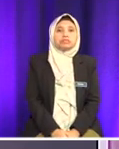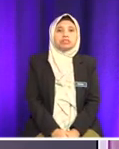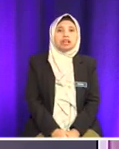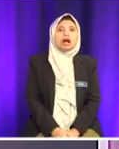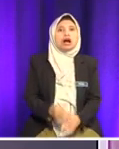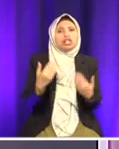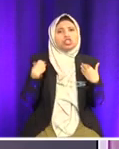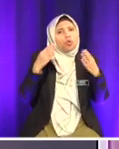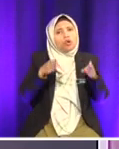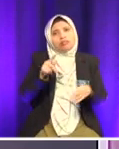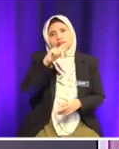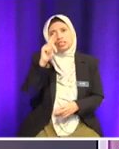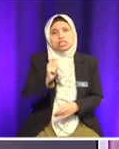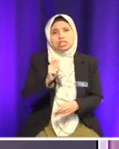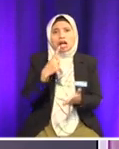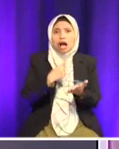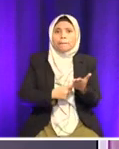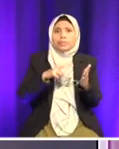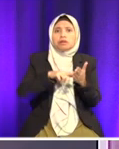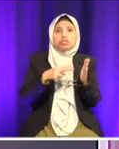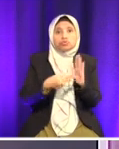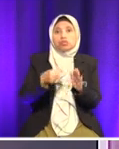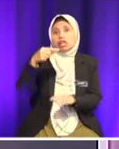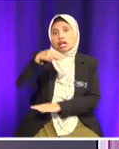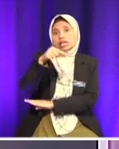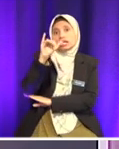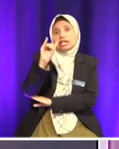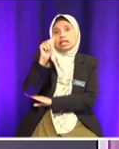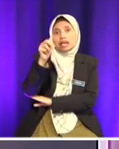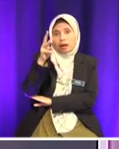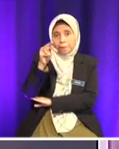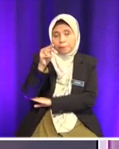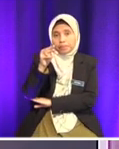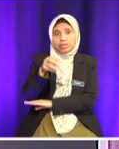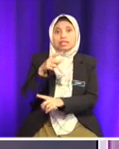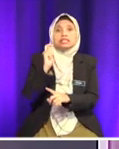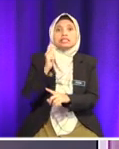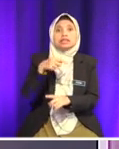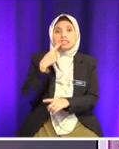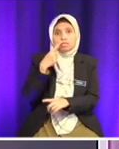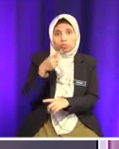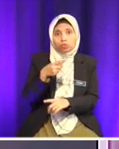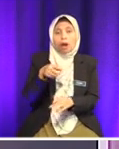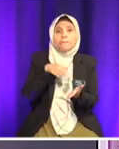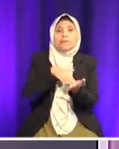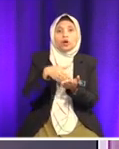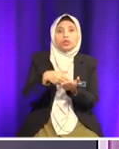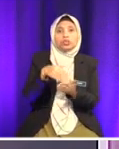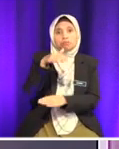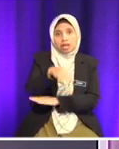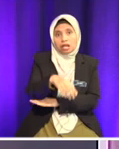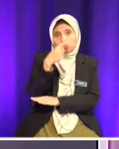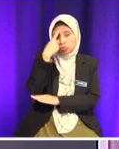ada untanya ya kata uang tanya Apakah makhluk yang mulai sebagaimana Zafran sebut tadi qiyamulai kita bangun malam untuk